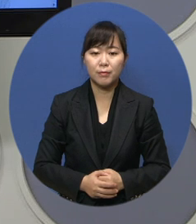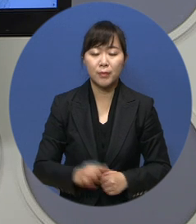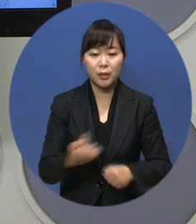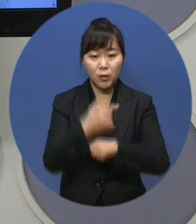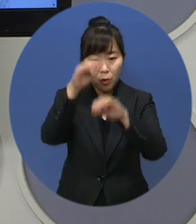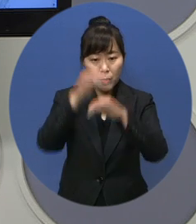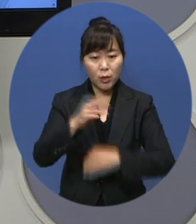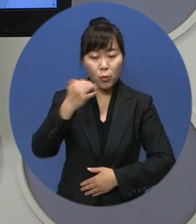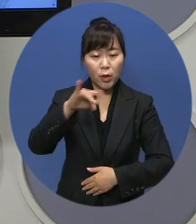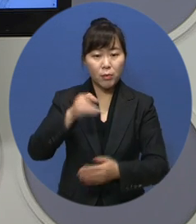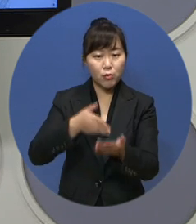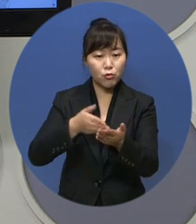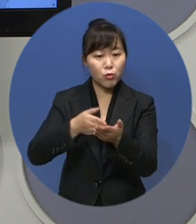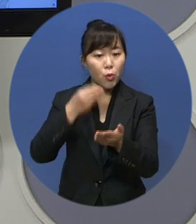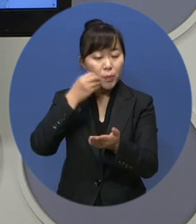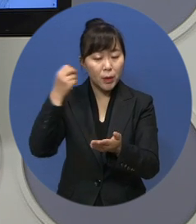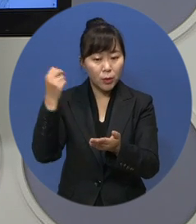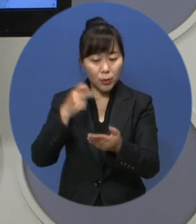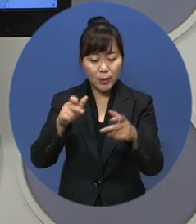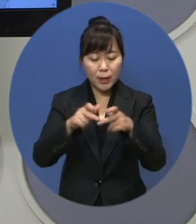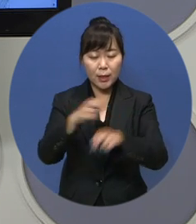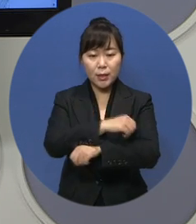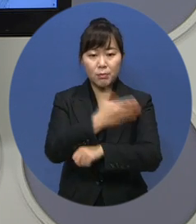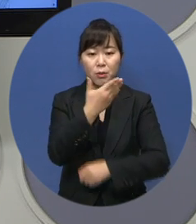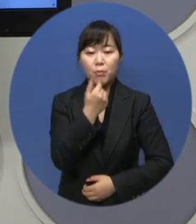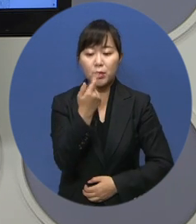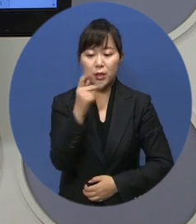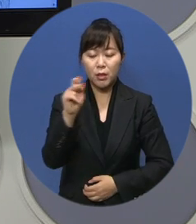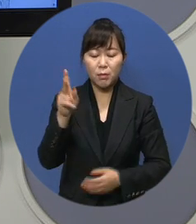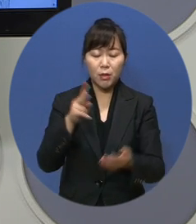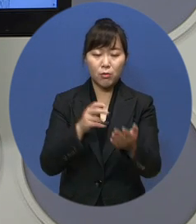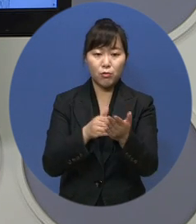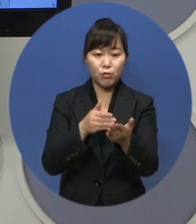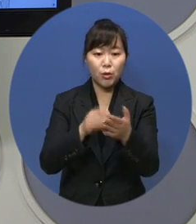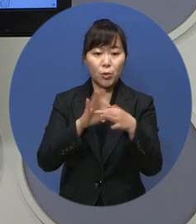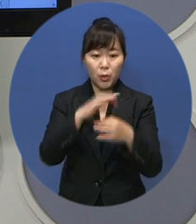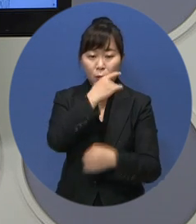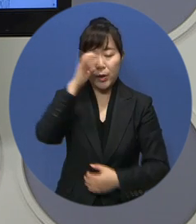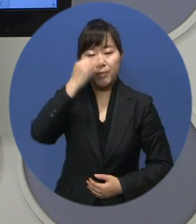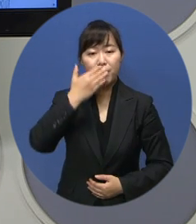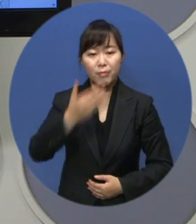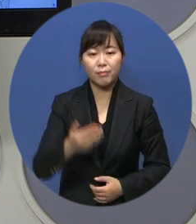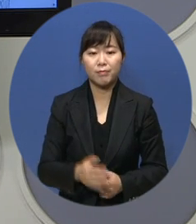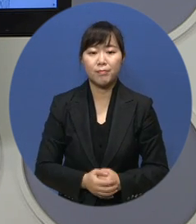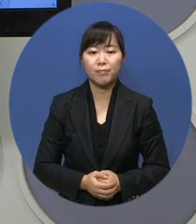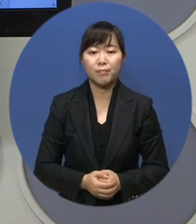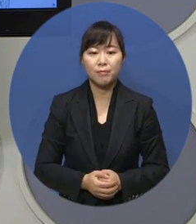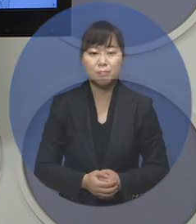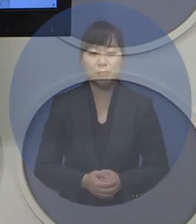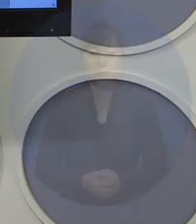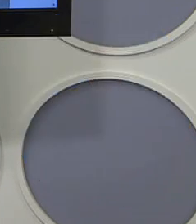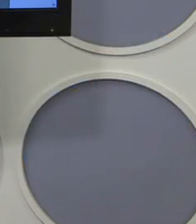이 밖에 자세한 사항은 웰피어 뉴스 홈페이지와 장애인신문, 복지TV 뉴스를 통해 확인할 수 있습니다.